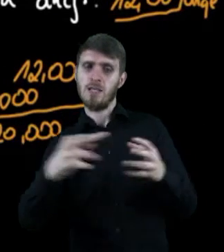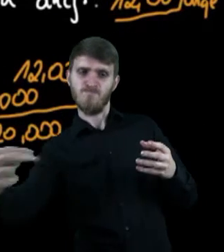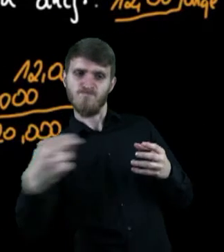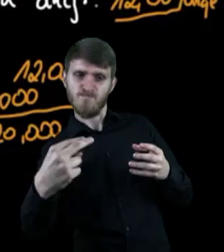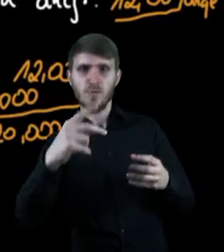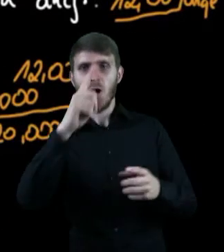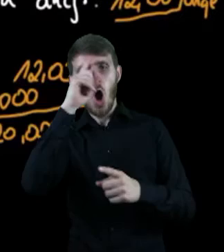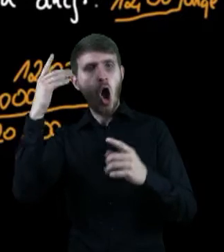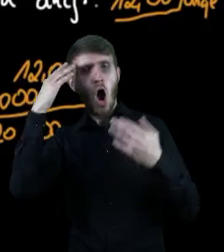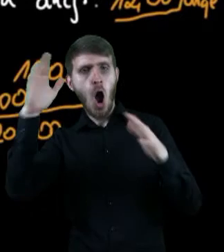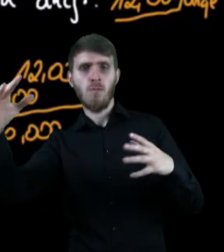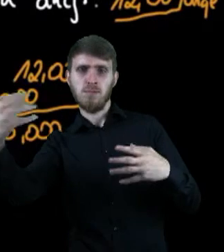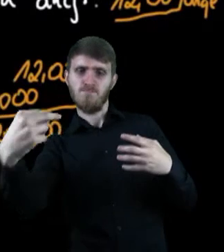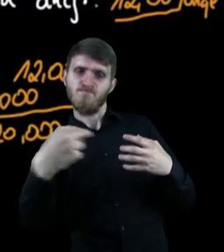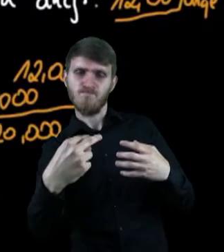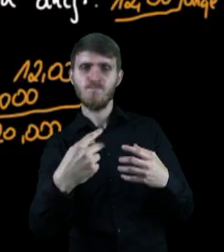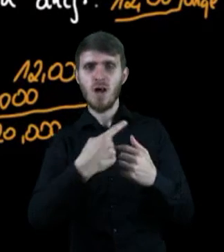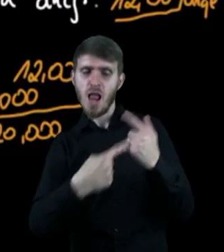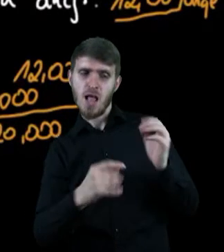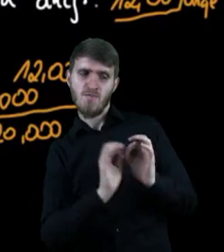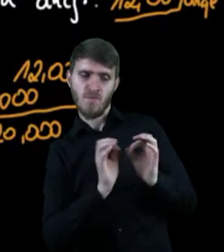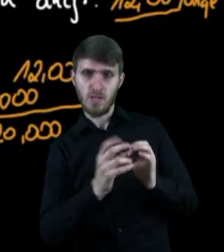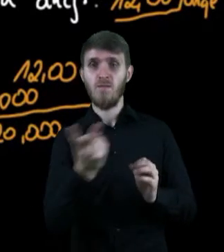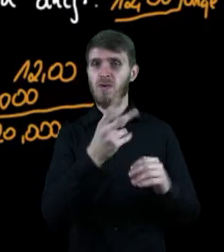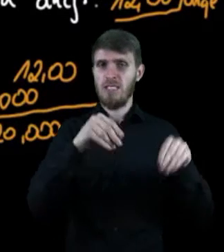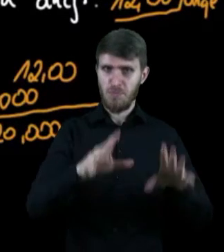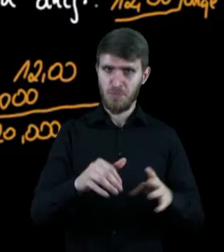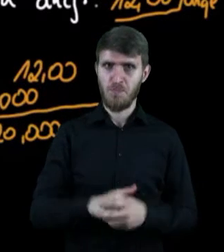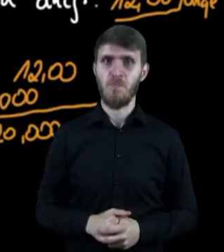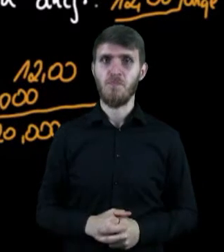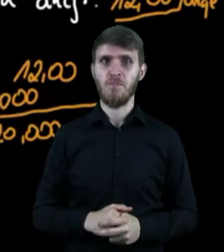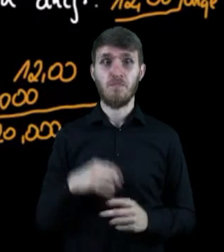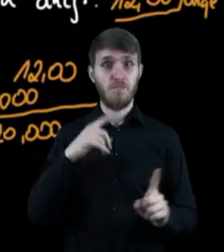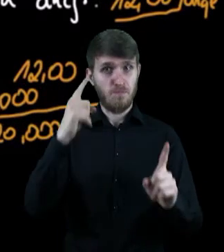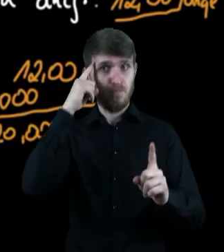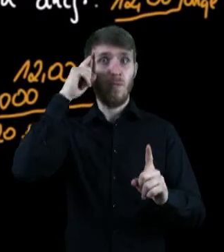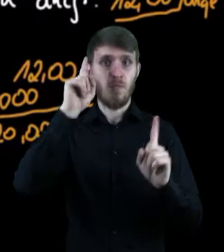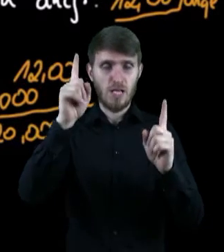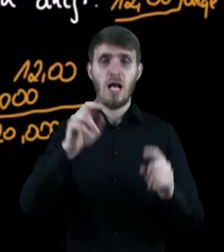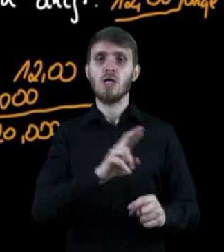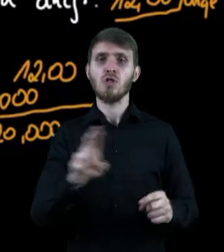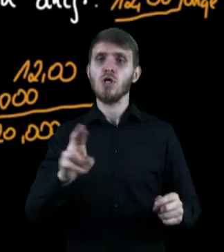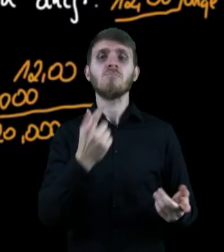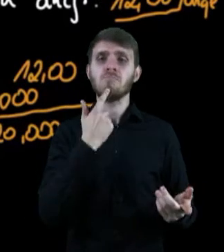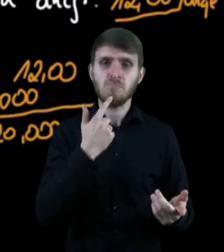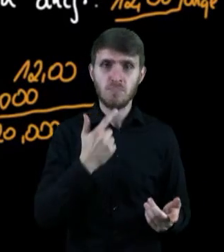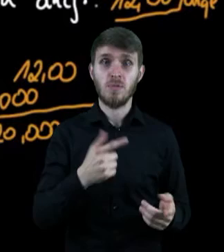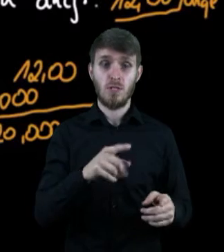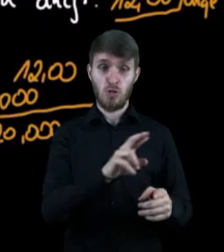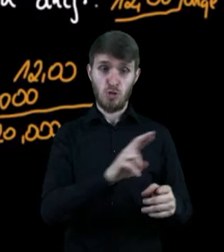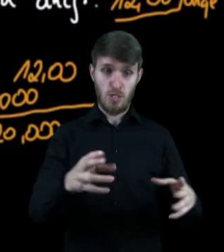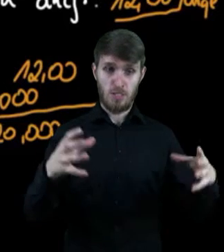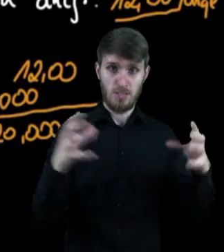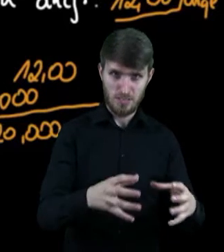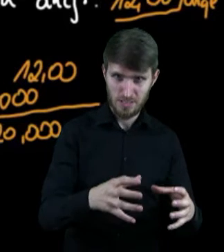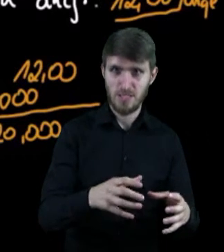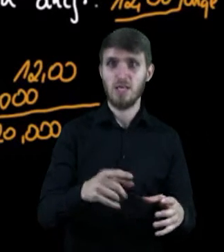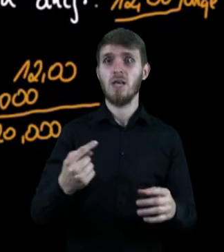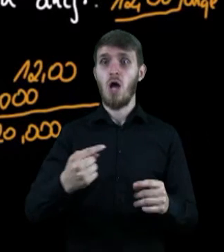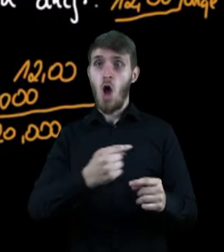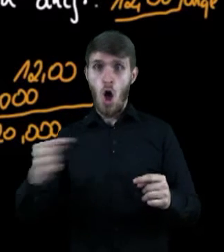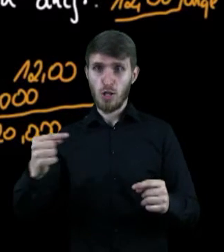wartość aktywów w kontekście wyceny rynkowej w przypadku obu przedsiębiorstw. Dla przypomnienia zapisuję, że